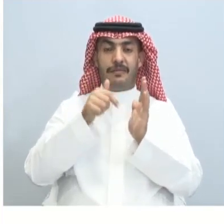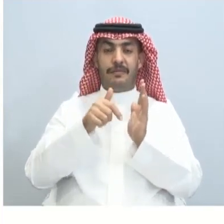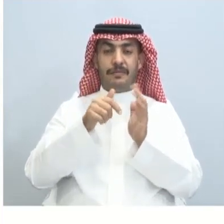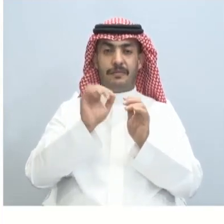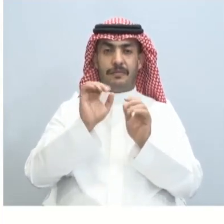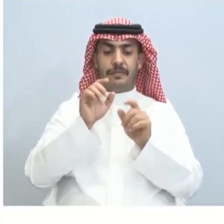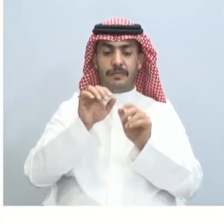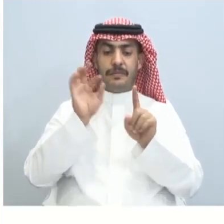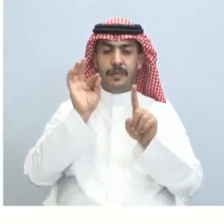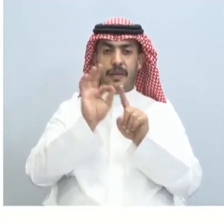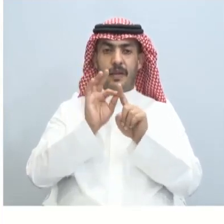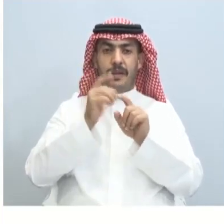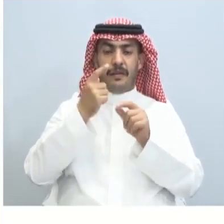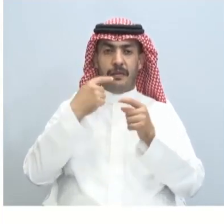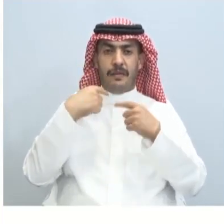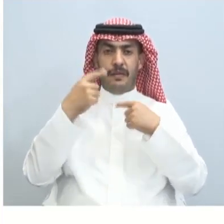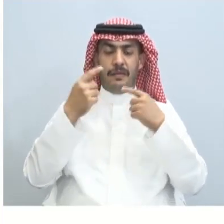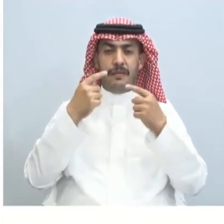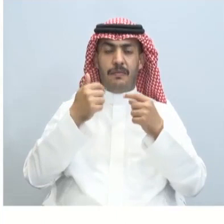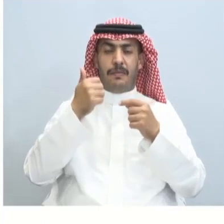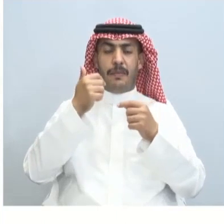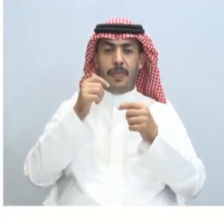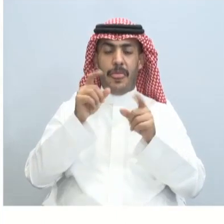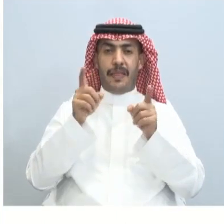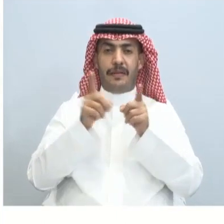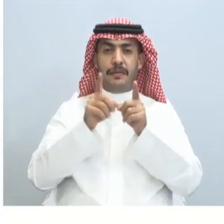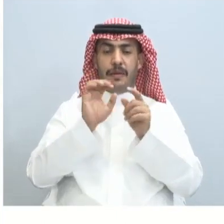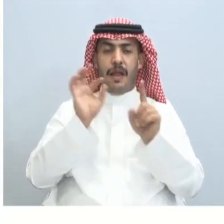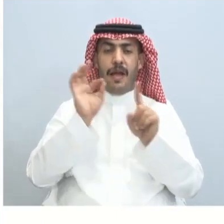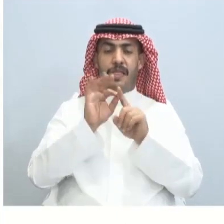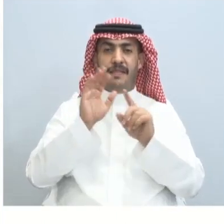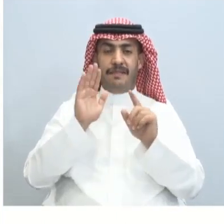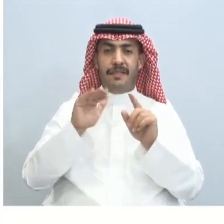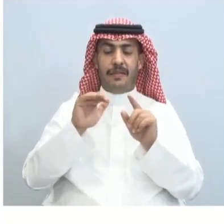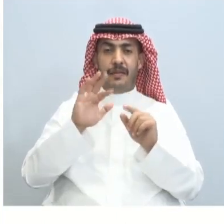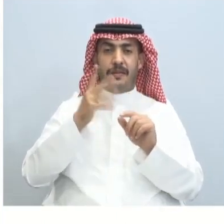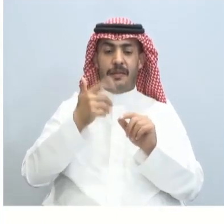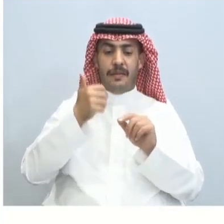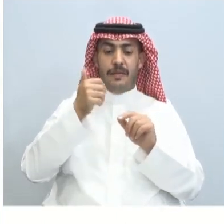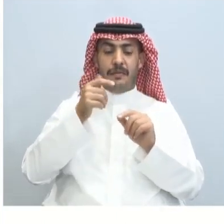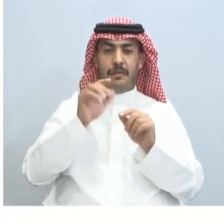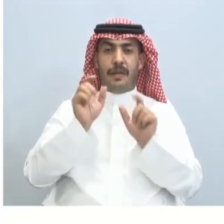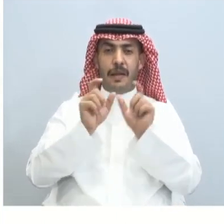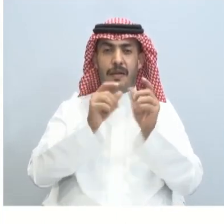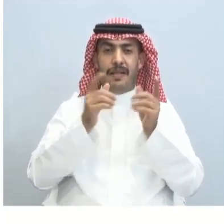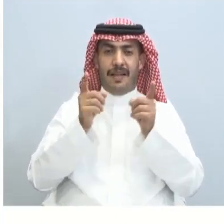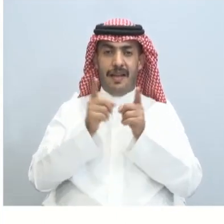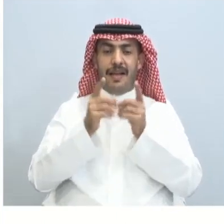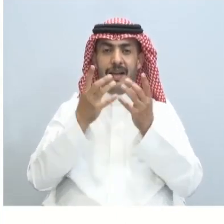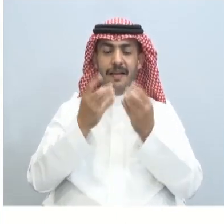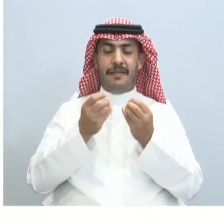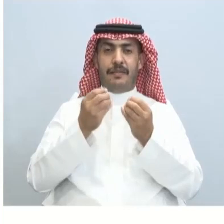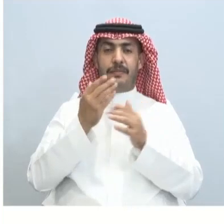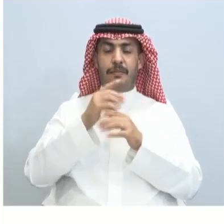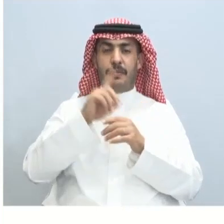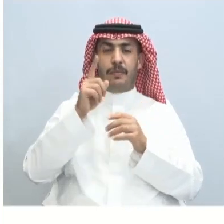محققه لهدف الاتصال اذا اختصار ولكن يحقق الهدف كيف باقل عدد من الكلمات اذا لا